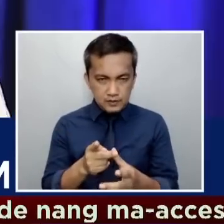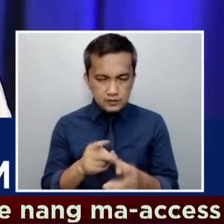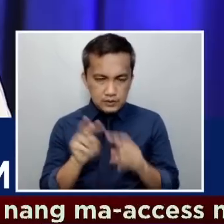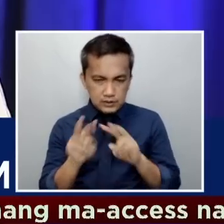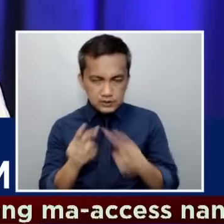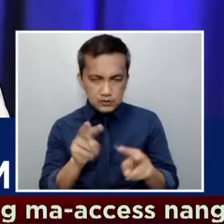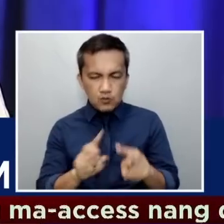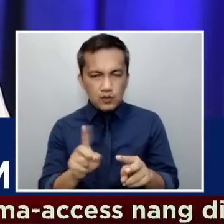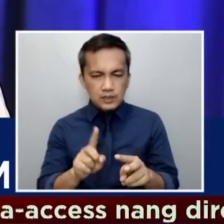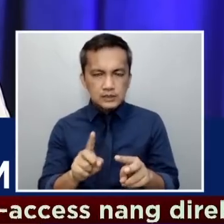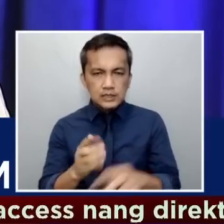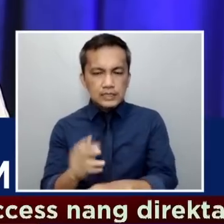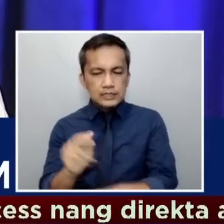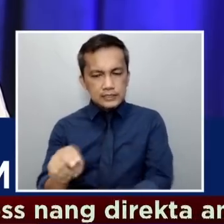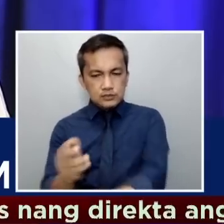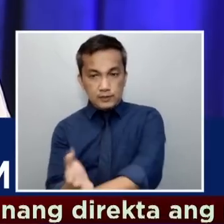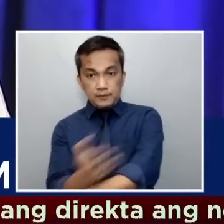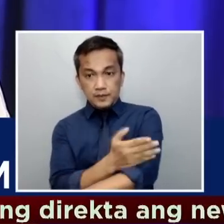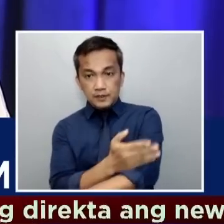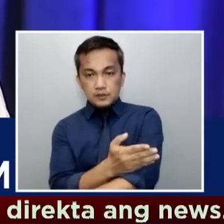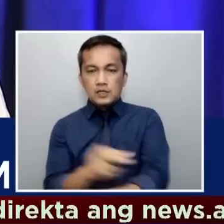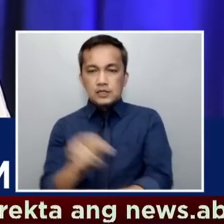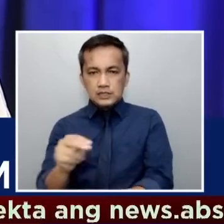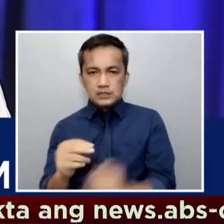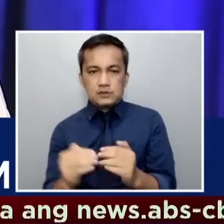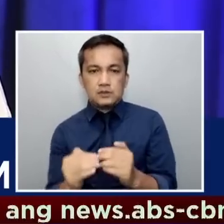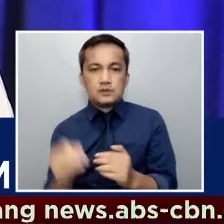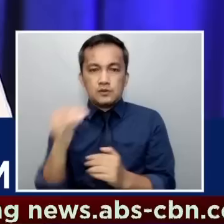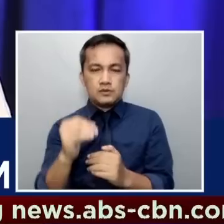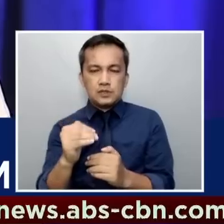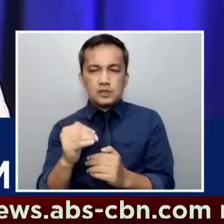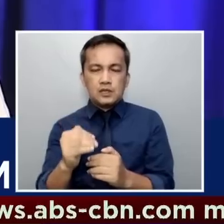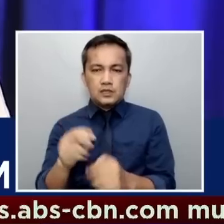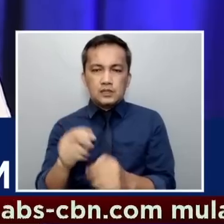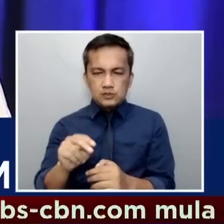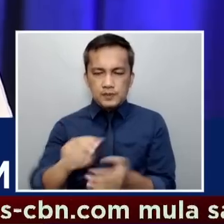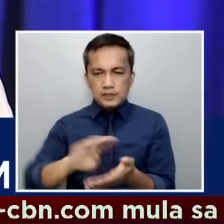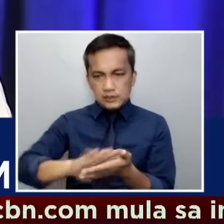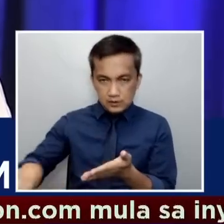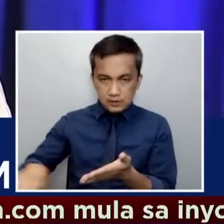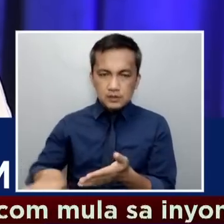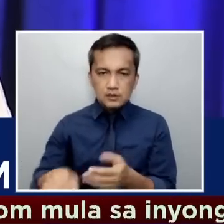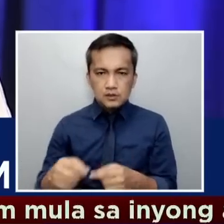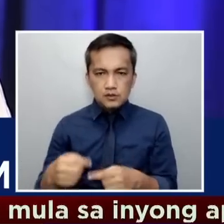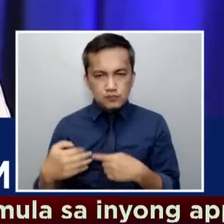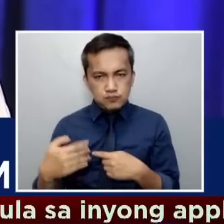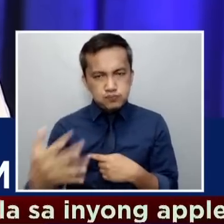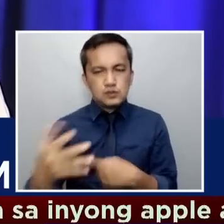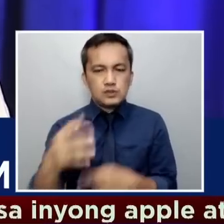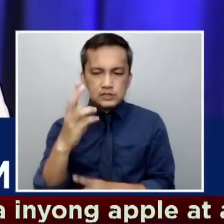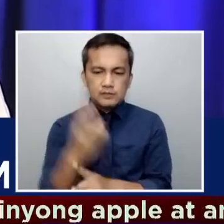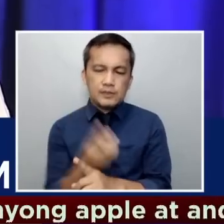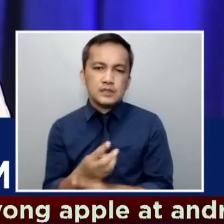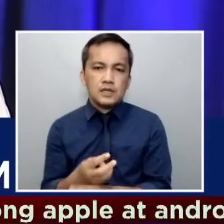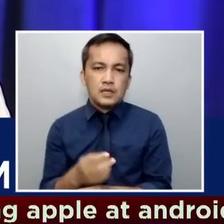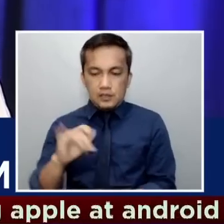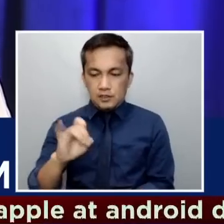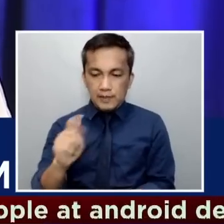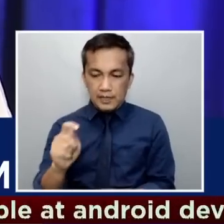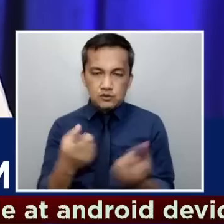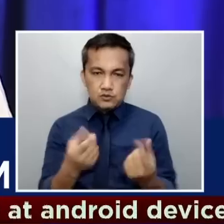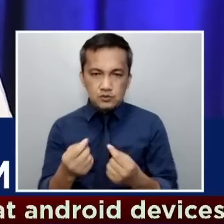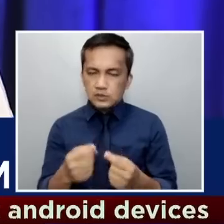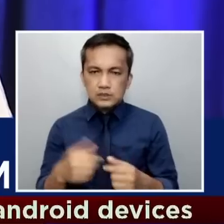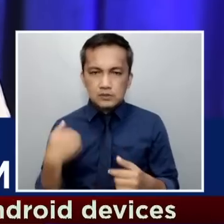to be improved, what needs to be enhanced, what needs to be discontinued. It'll run for 6 months. We are doing the pilot so that we don't end up